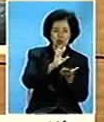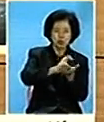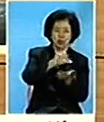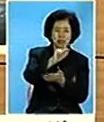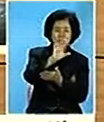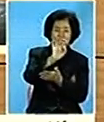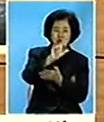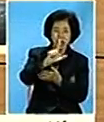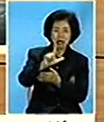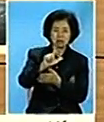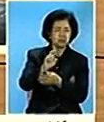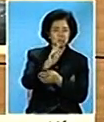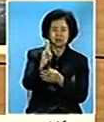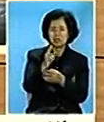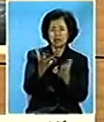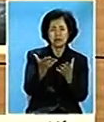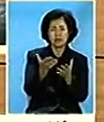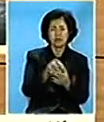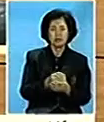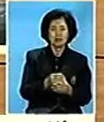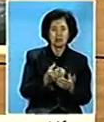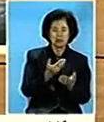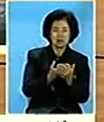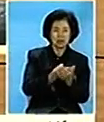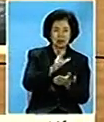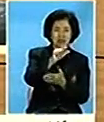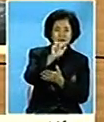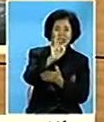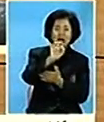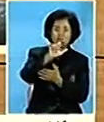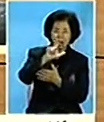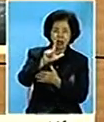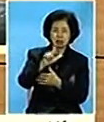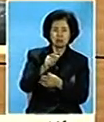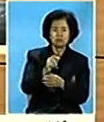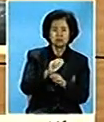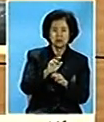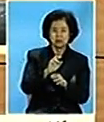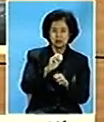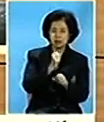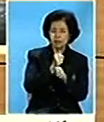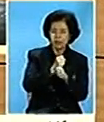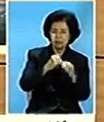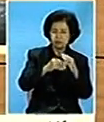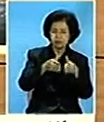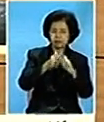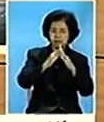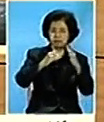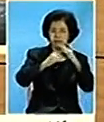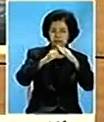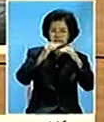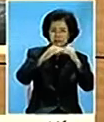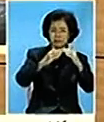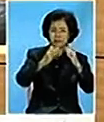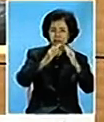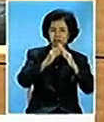ปีแล้วไม่ได้ใช้ประโยชน์อะไรเลยเงินจำนวน29ล้านผมว่าไม่ใช่น้อยนะครับที่ถูกสร้างเป็นอาคารที่สวยงามทิ้งไว้ในพื้นที่เกือบ10